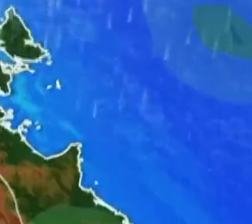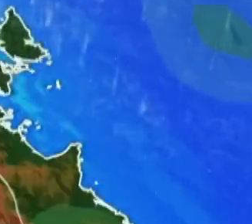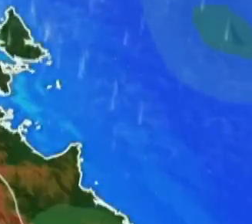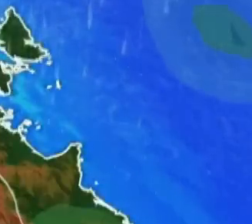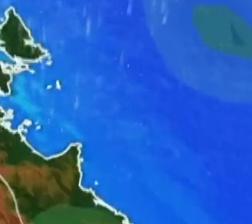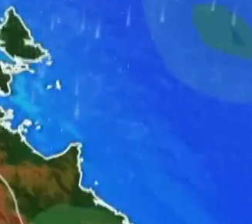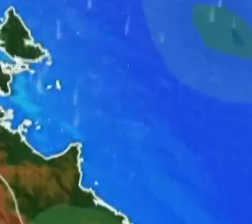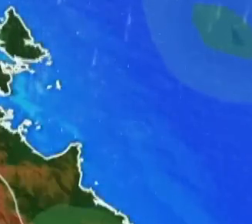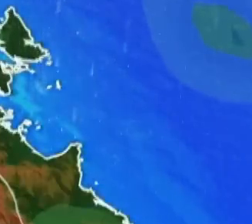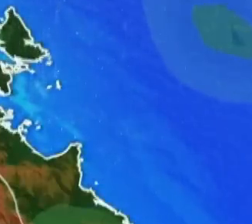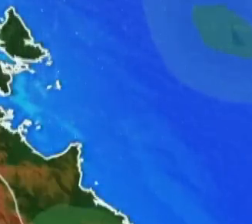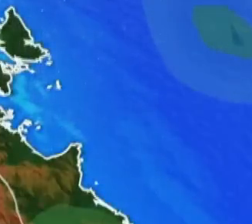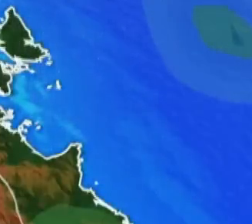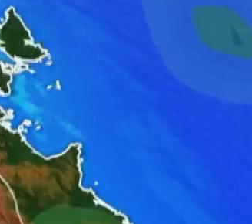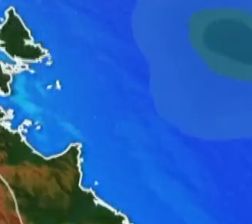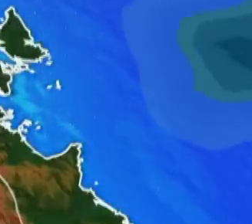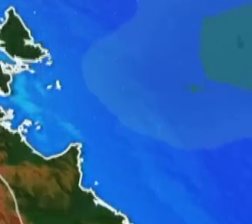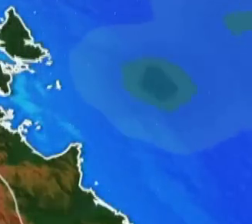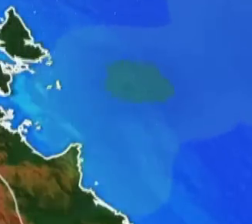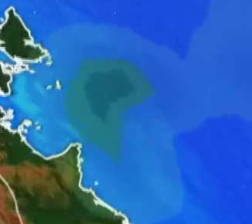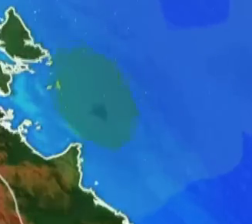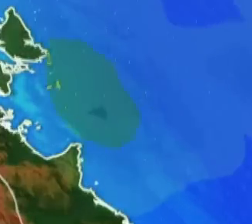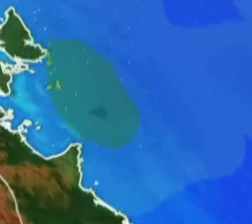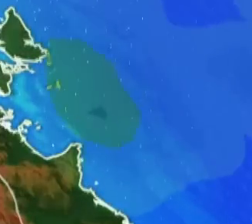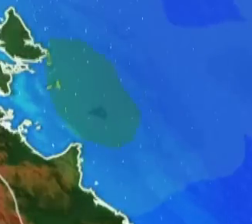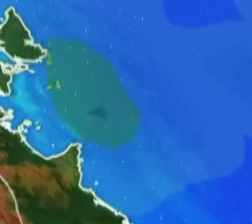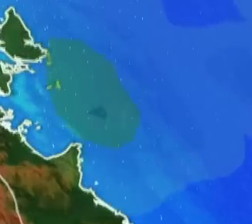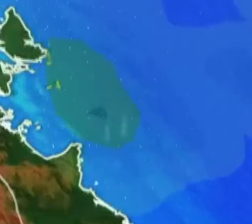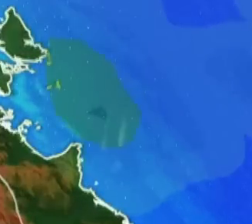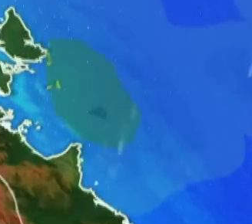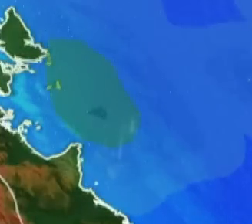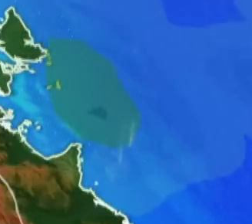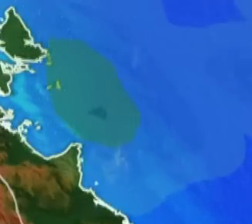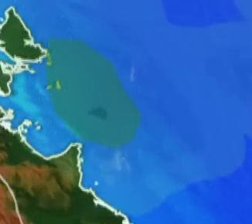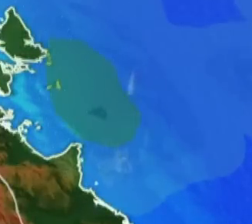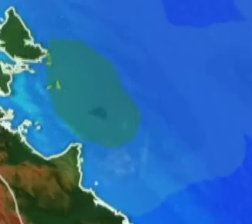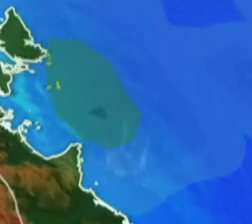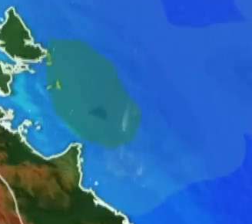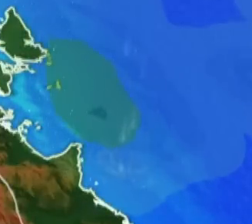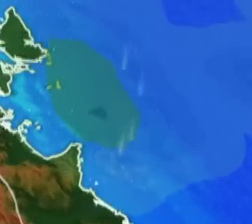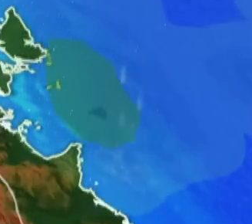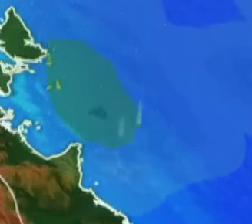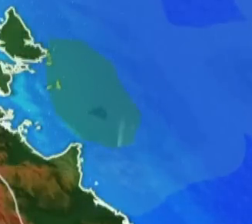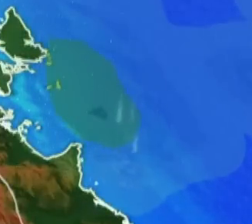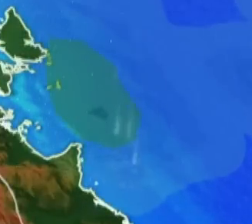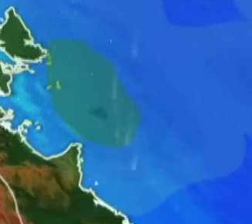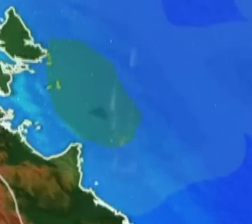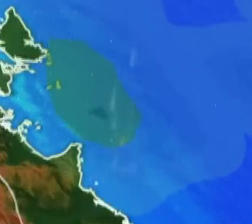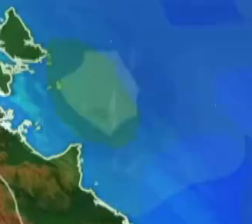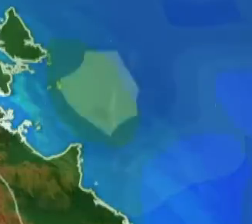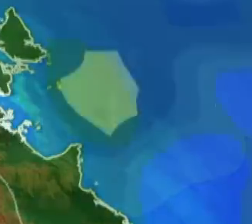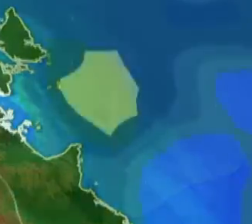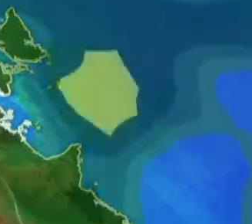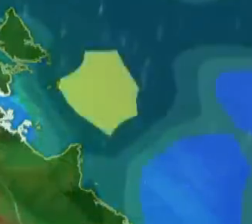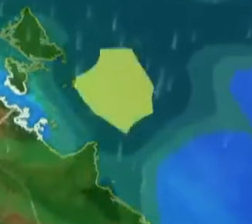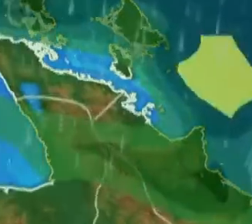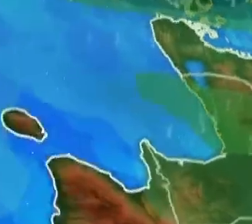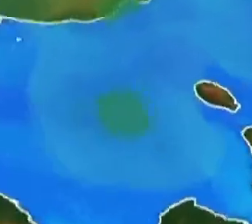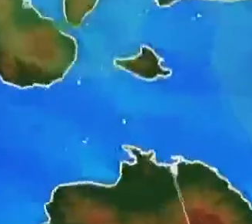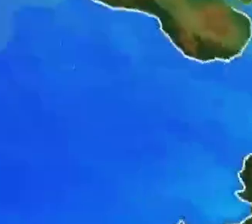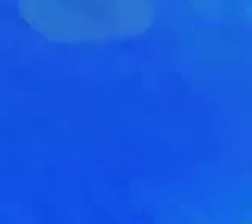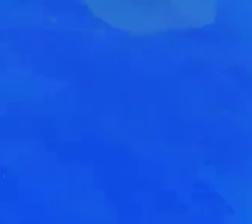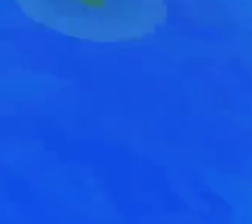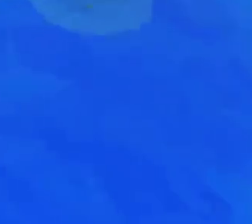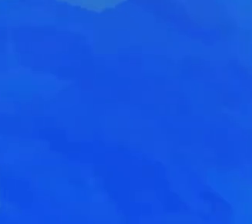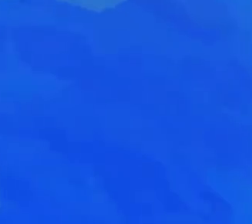pag-ulan sa bandang hapon pero sa gabi sa Central at Western Visayas na lamang may mga mahihinang pag-ulan. Sa Palawan, sa